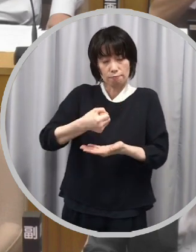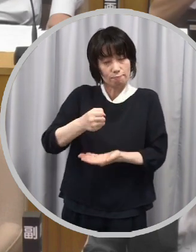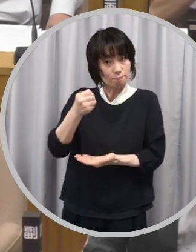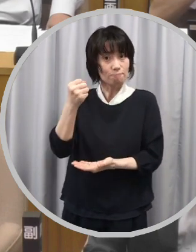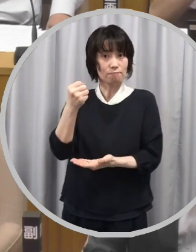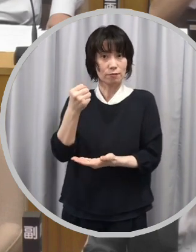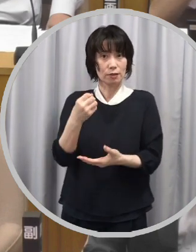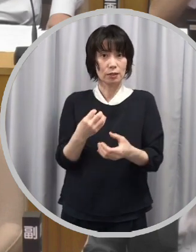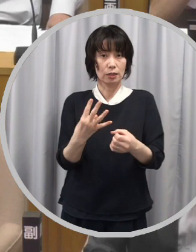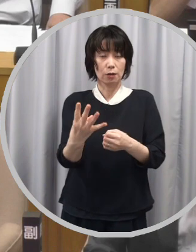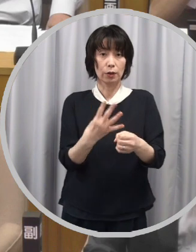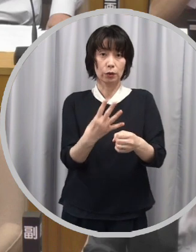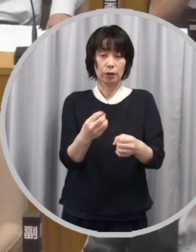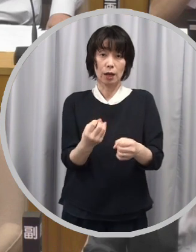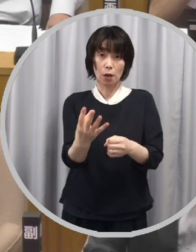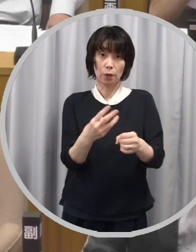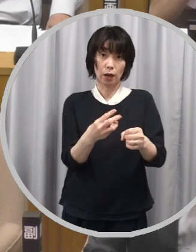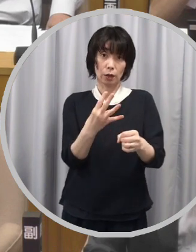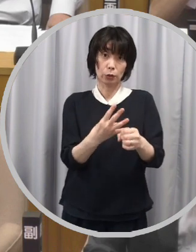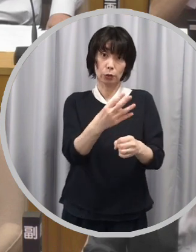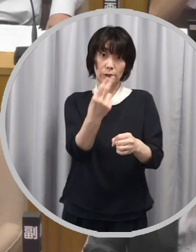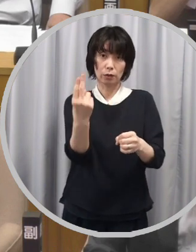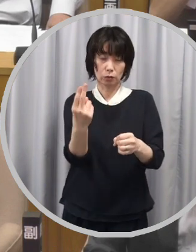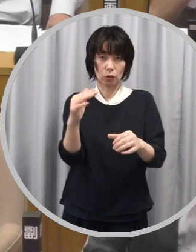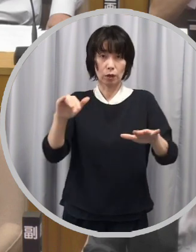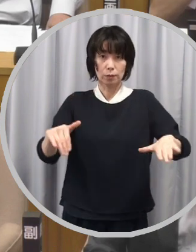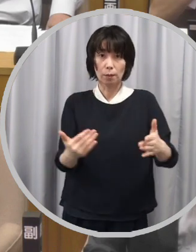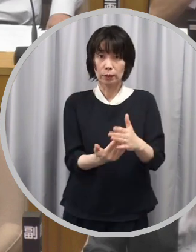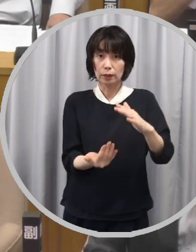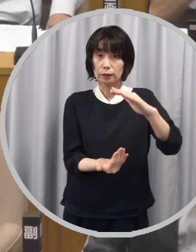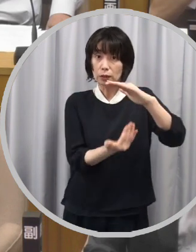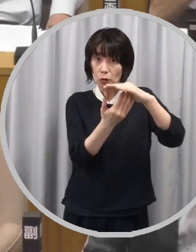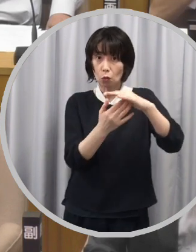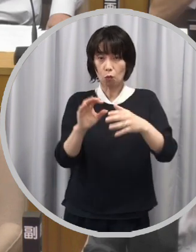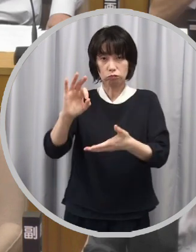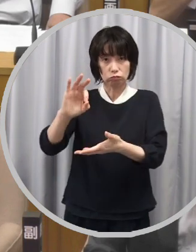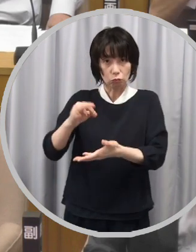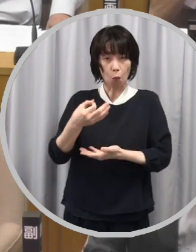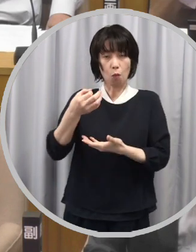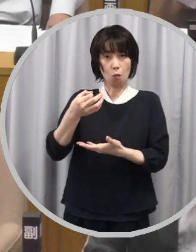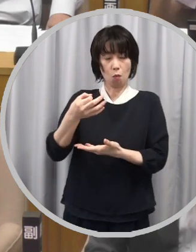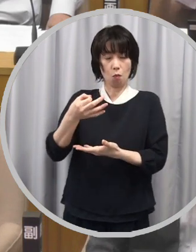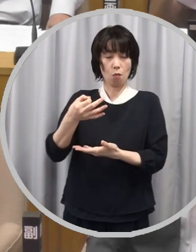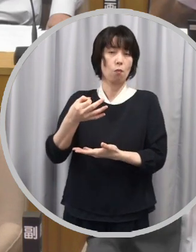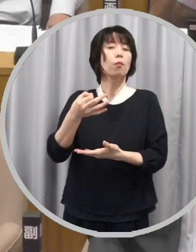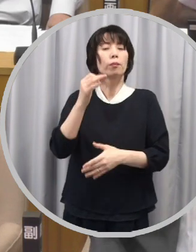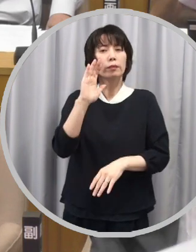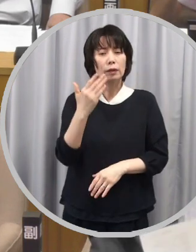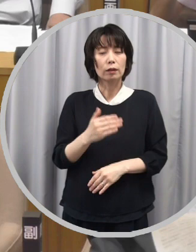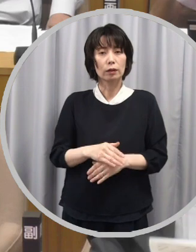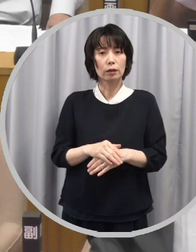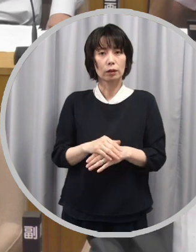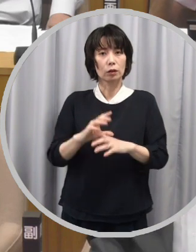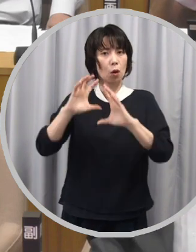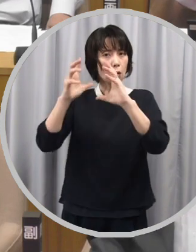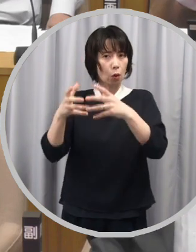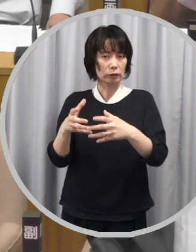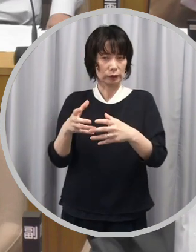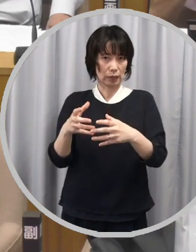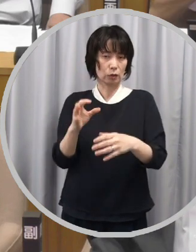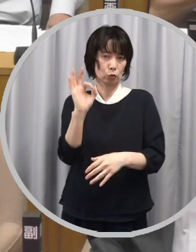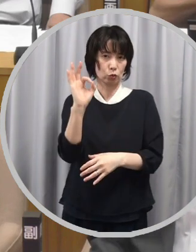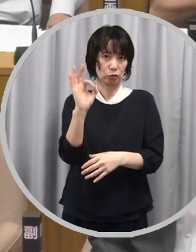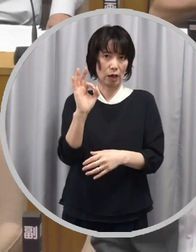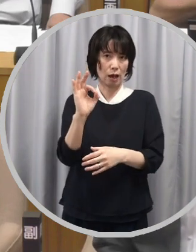令和4年度の税収額は過去最高を更新したところであります。しかしながら一方、国際通貨基金